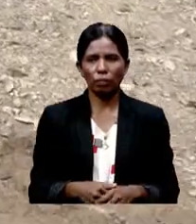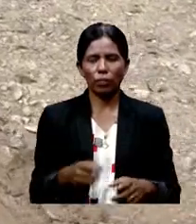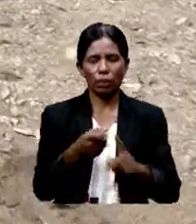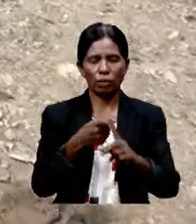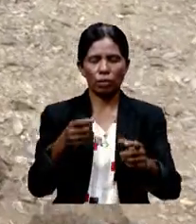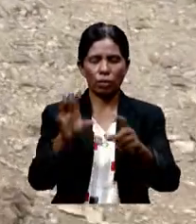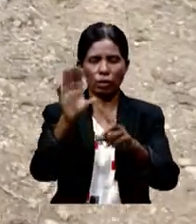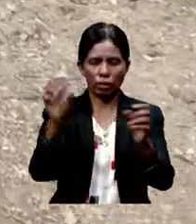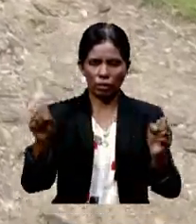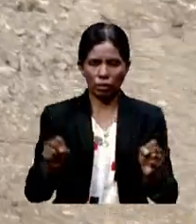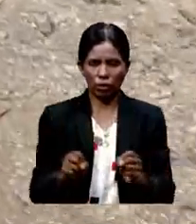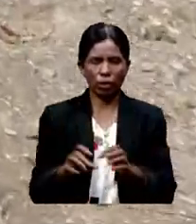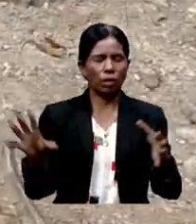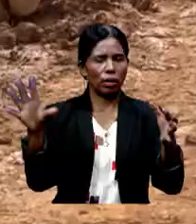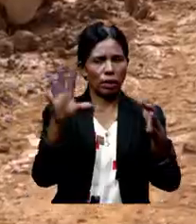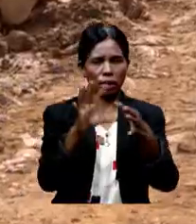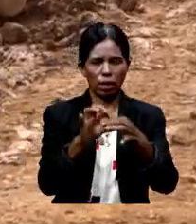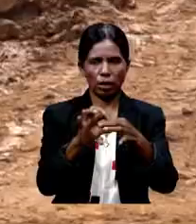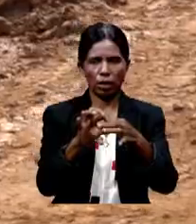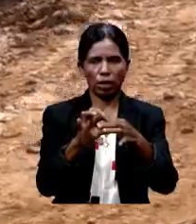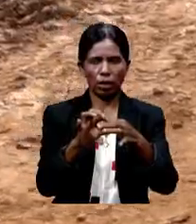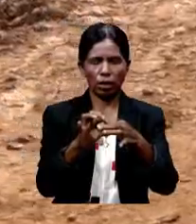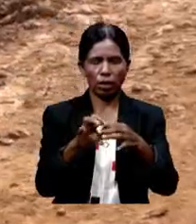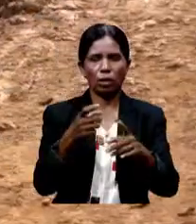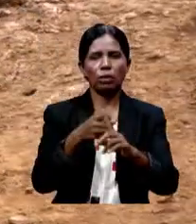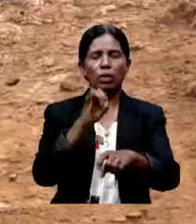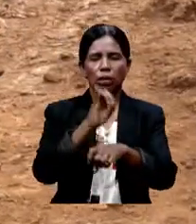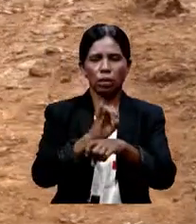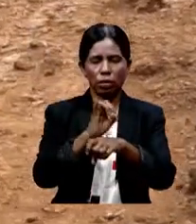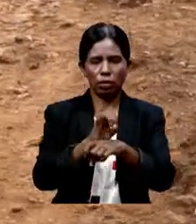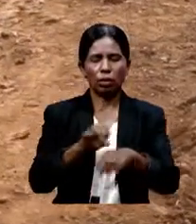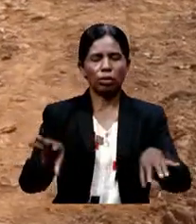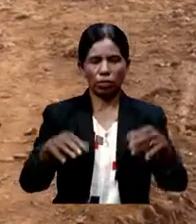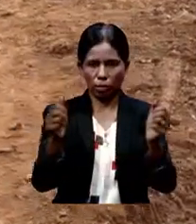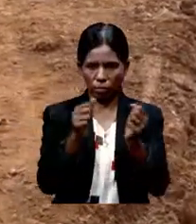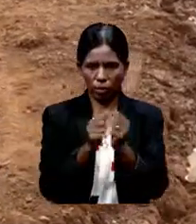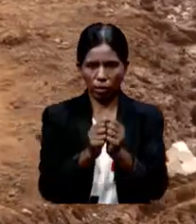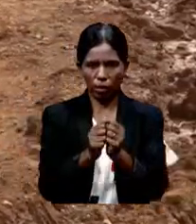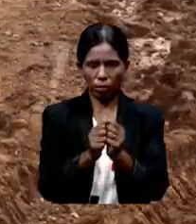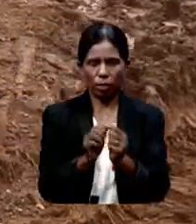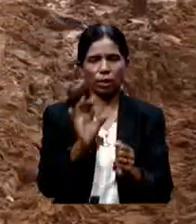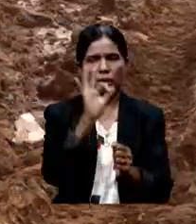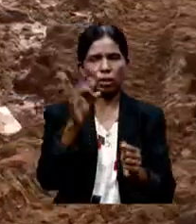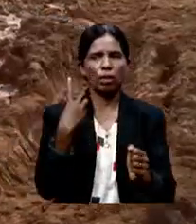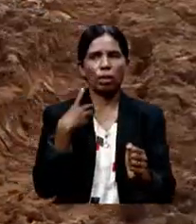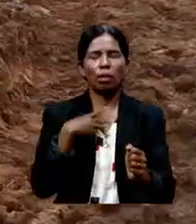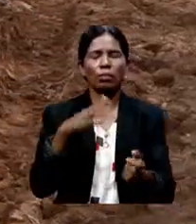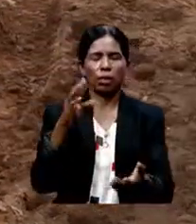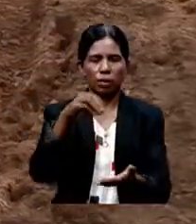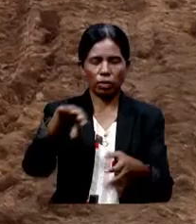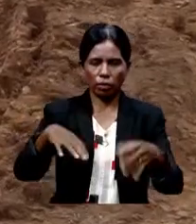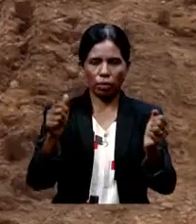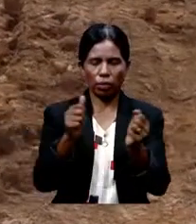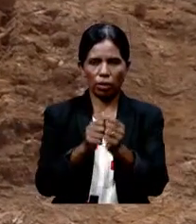lokal no hansa liga du baho parti greza ne star sir servisa mutu ma ya sesta ambel takne ti koa me